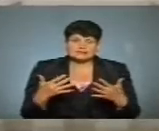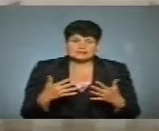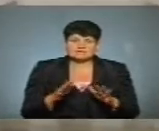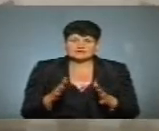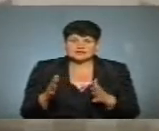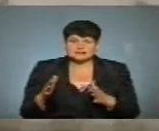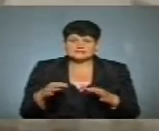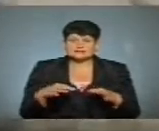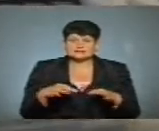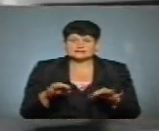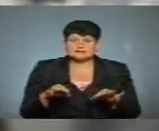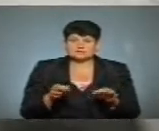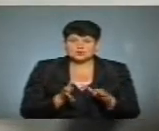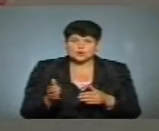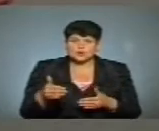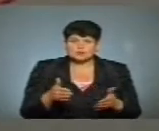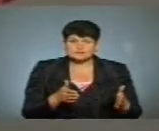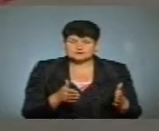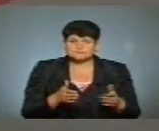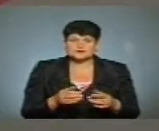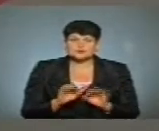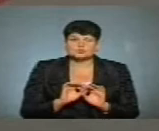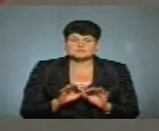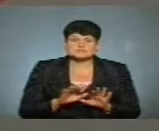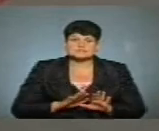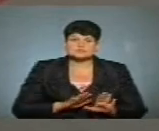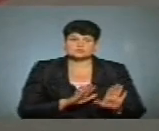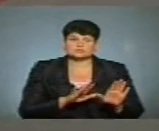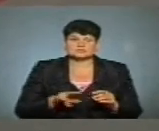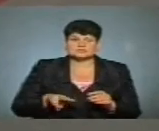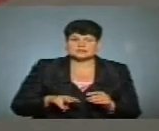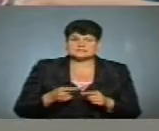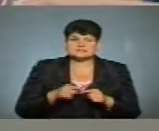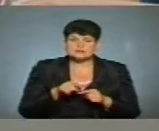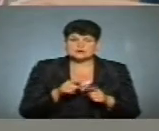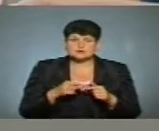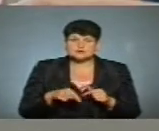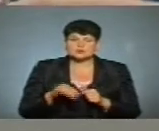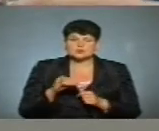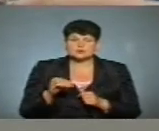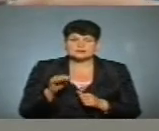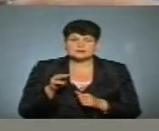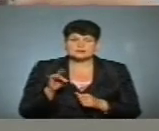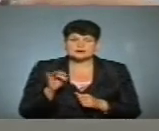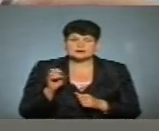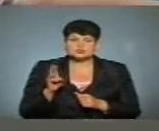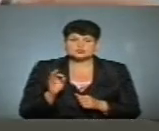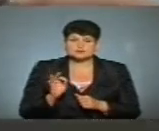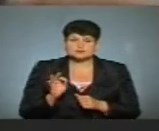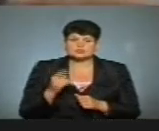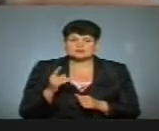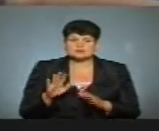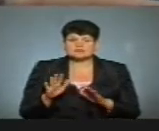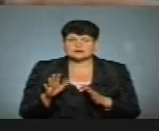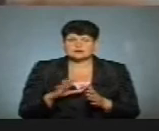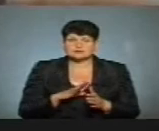варіантів транспортної розв'язки на цьому перехресті, розповів заступник директора цієї організації Юрій Терешко. Один з варіантів